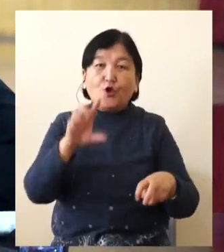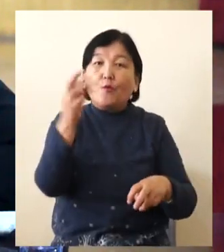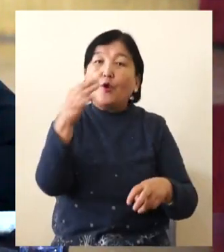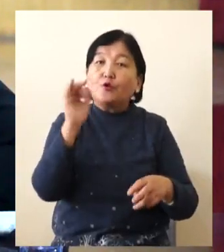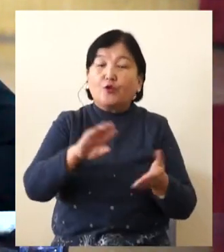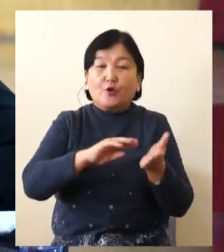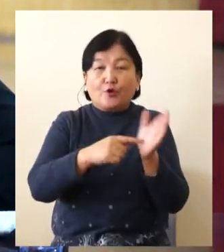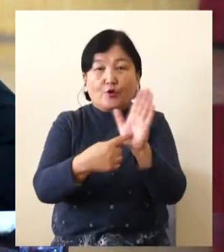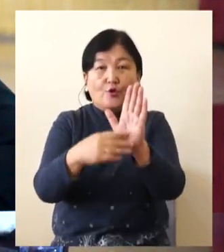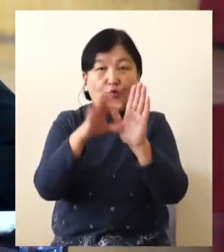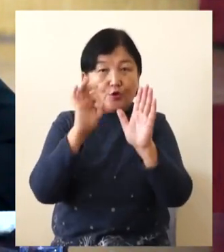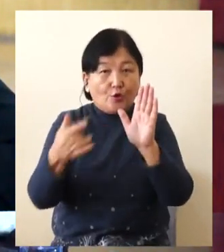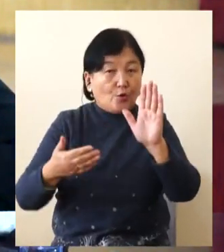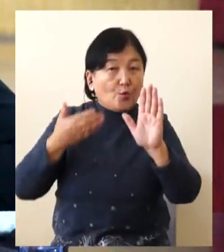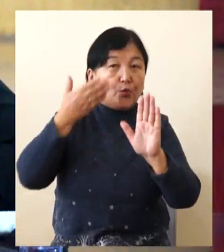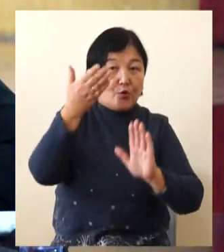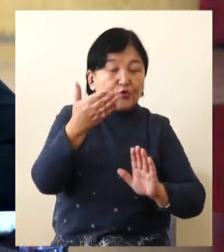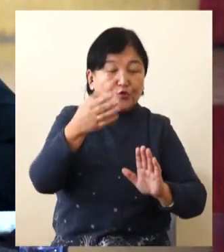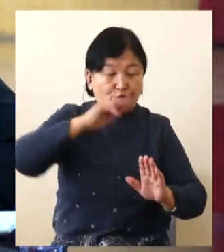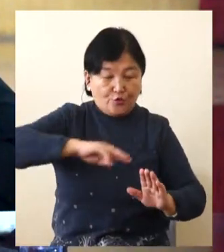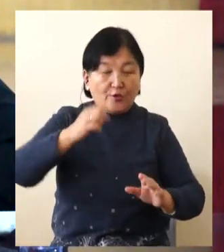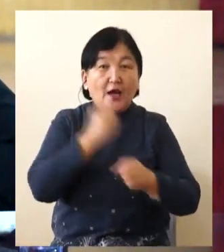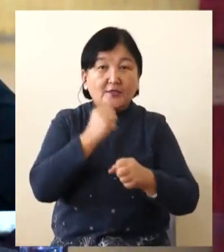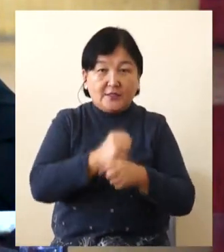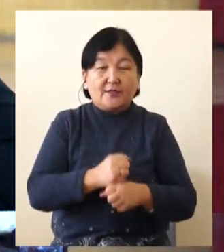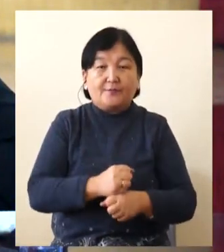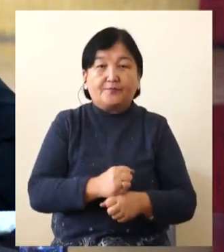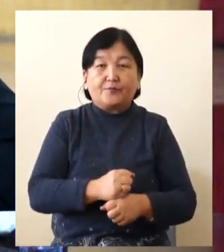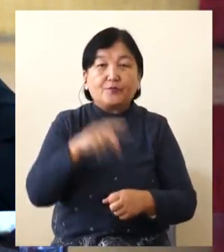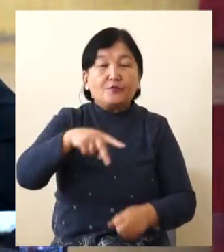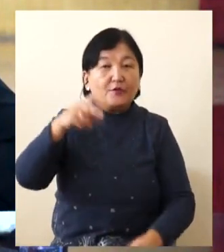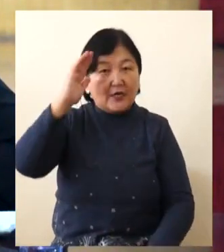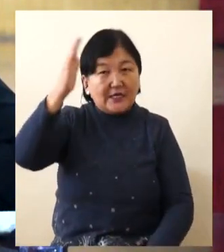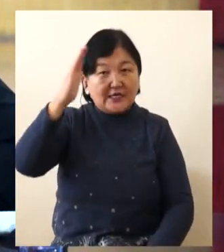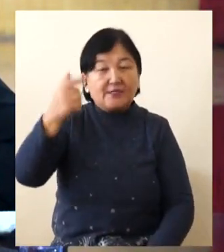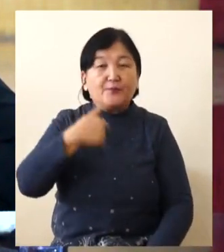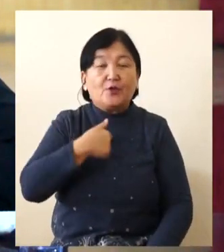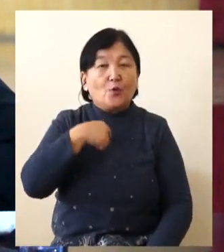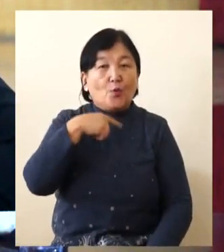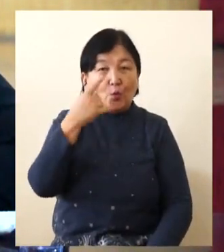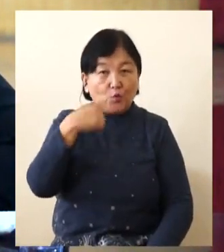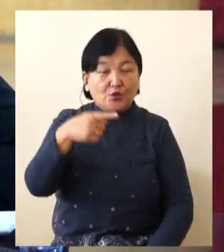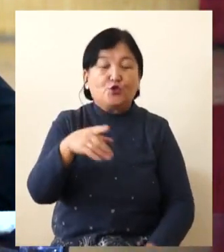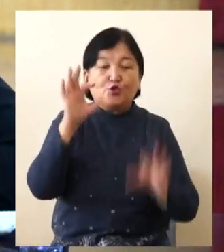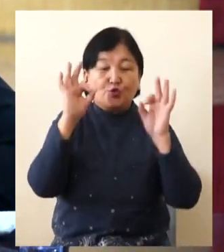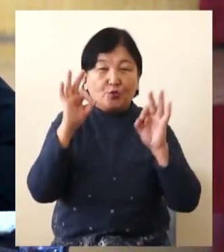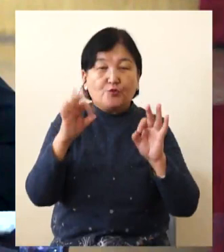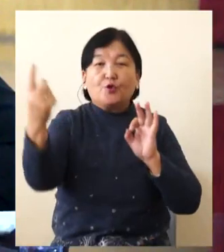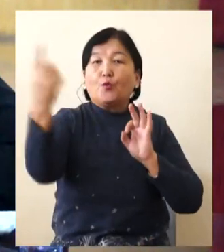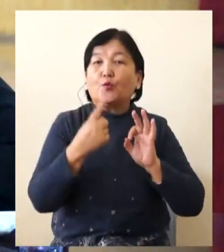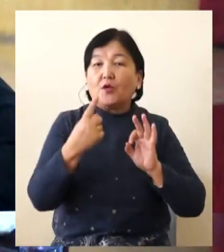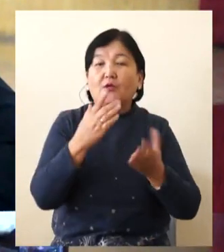хүнд хүргий гэж явдаг. Тийм учраас ийм чибэл өнөөдөр энэ лекцийг унших нь зөв гэж бодоод хүрээд ирж байгаа